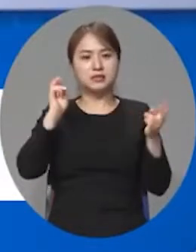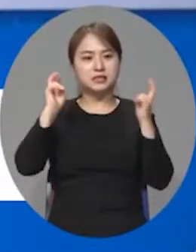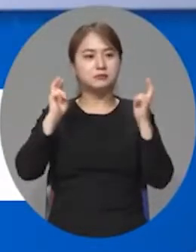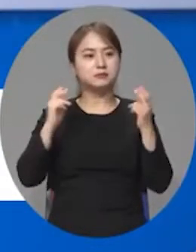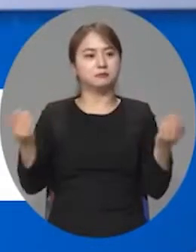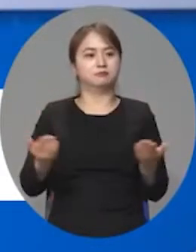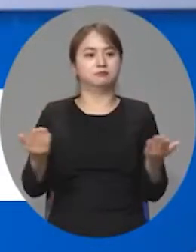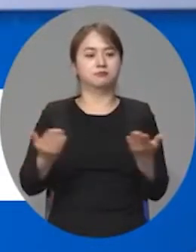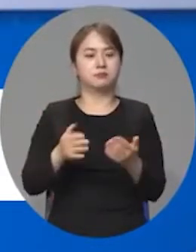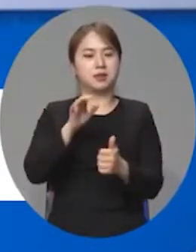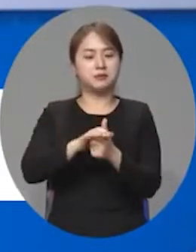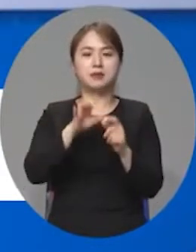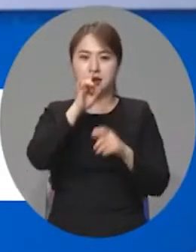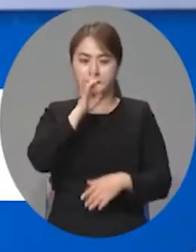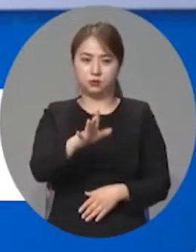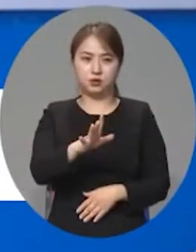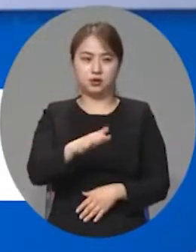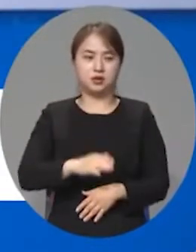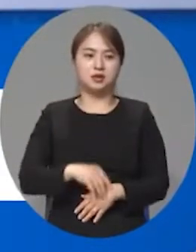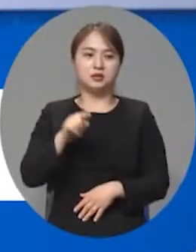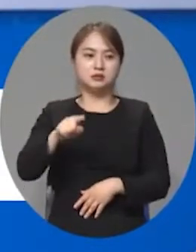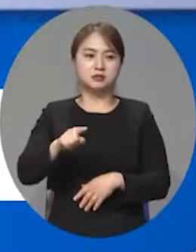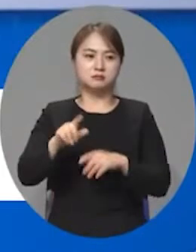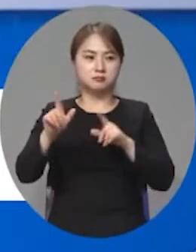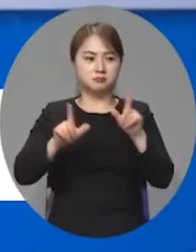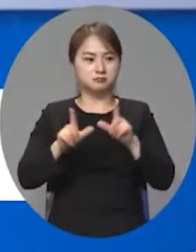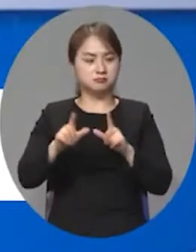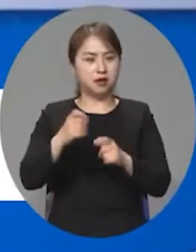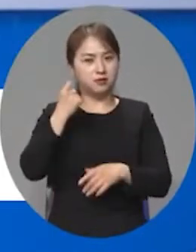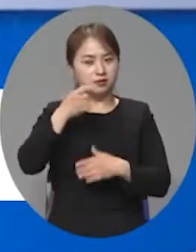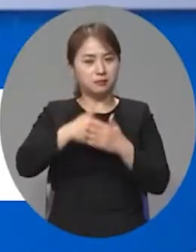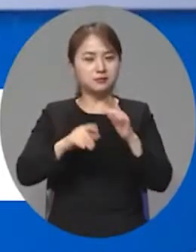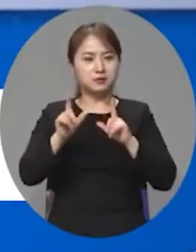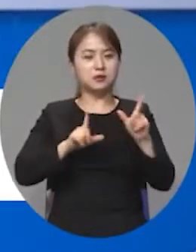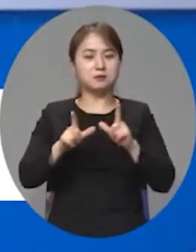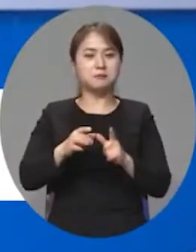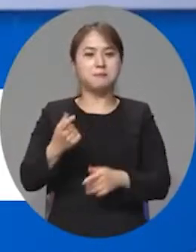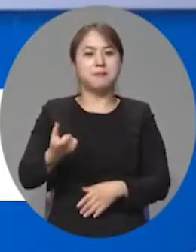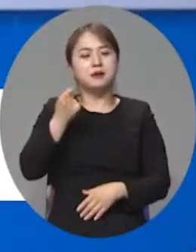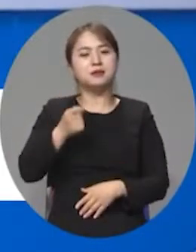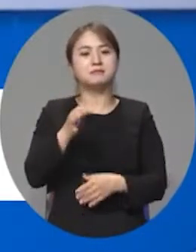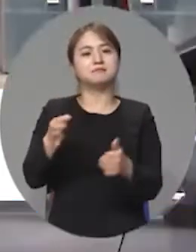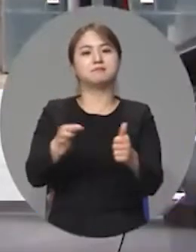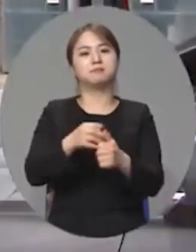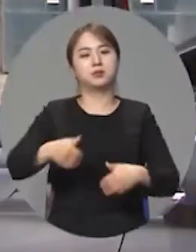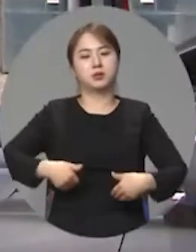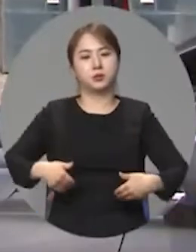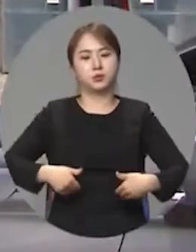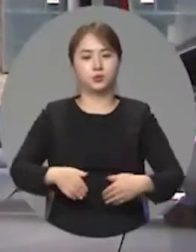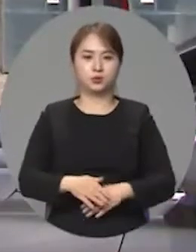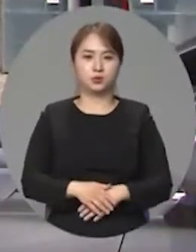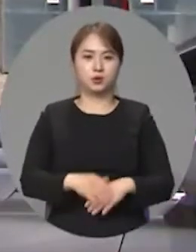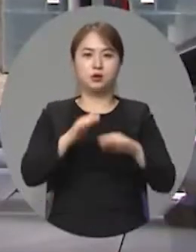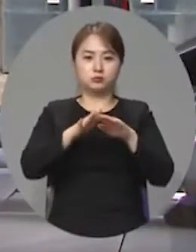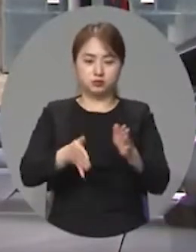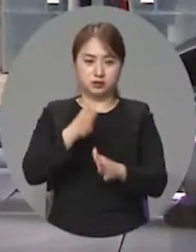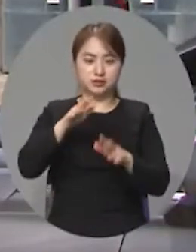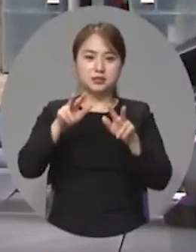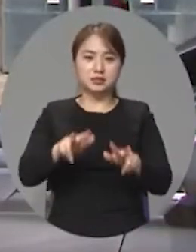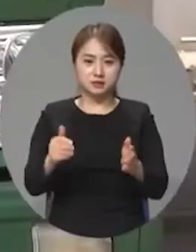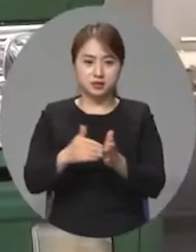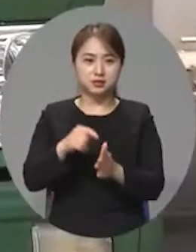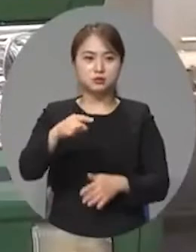생각하고요 그날 가는 상황에서 또 꼭 계약 해지를 바로 즉각적으로 해야 한다고 생각합니다 전주시는 그동안